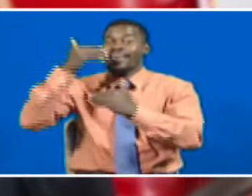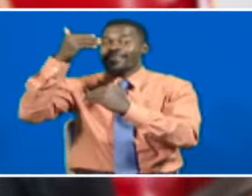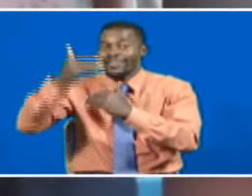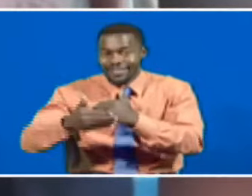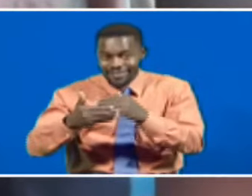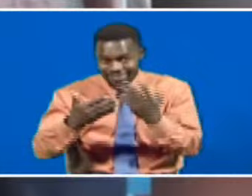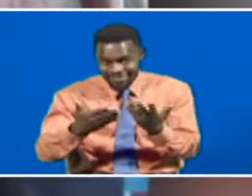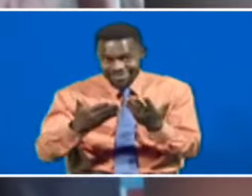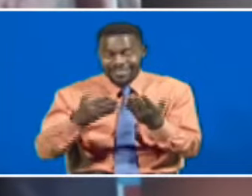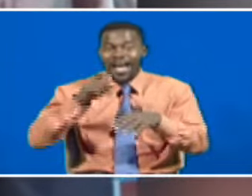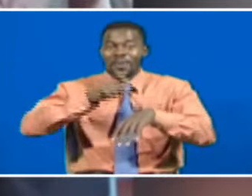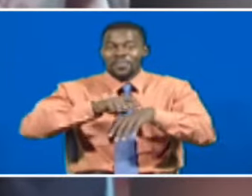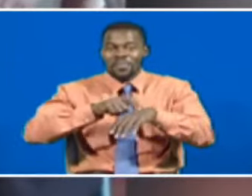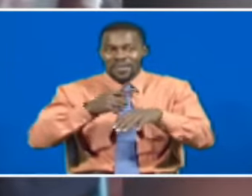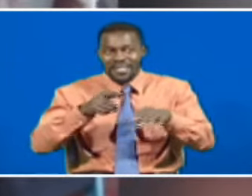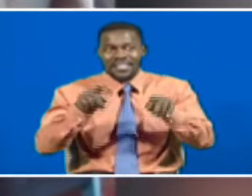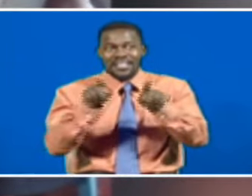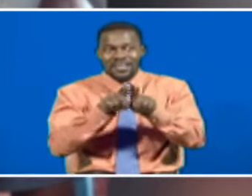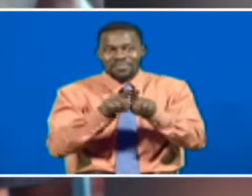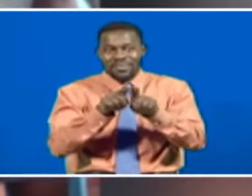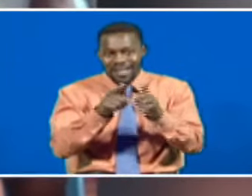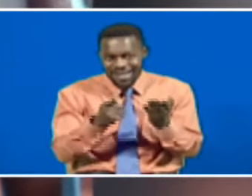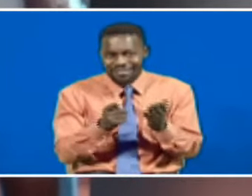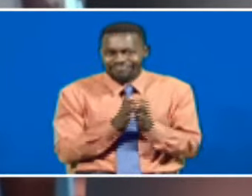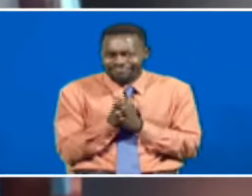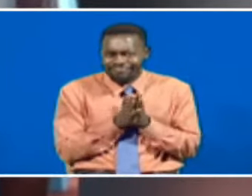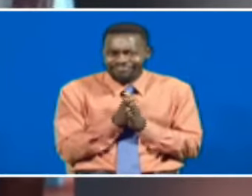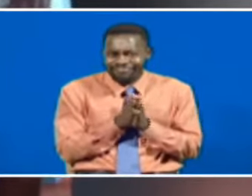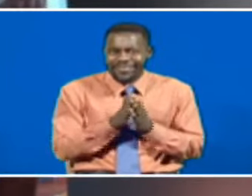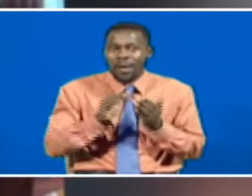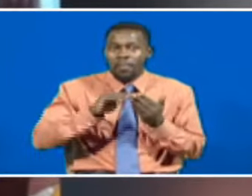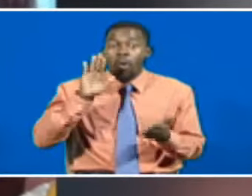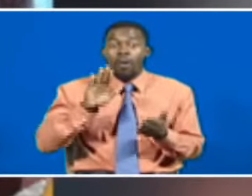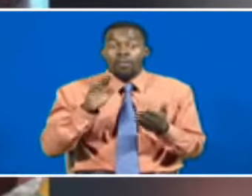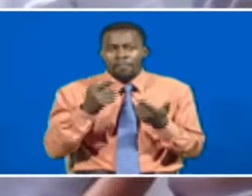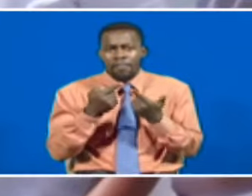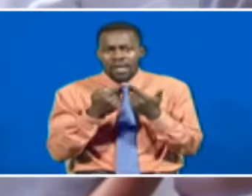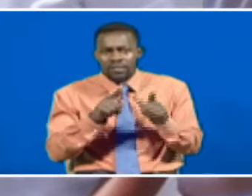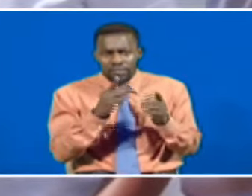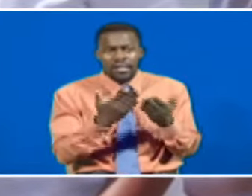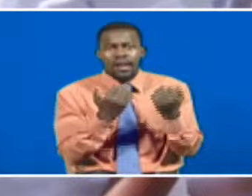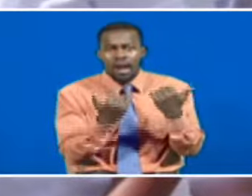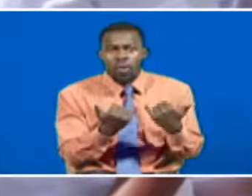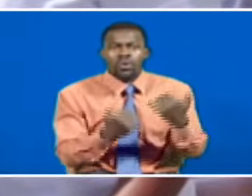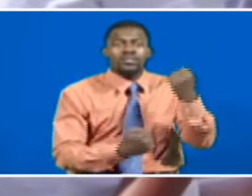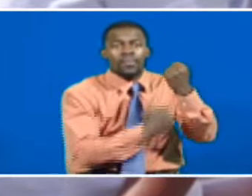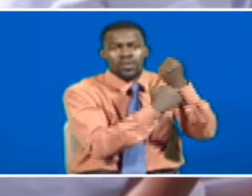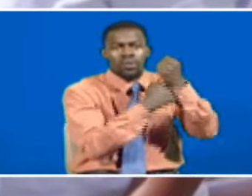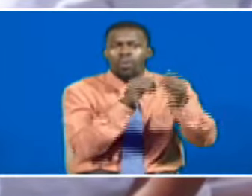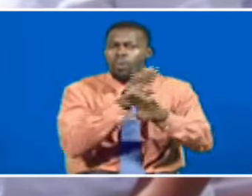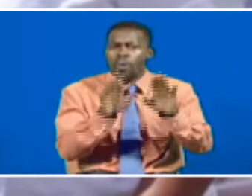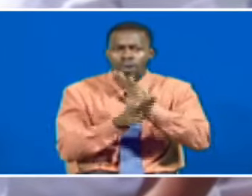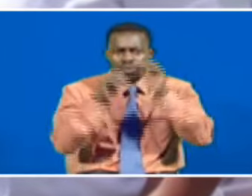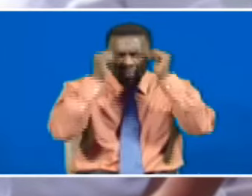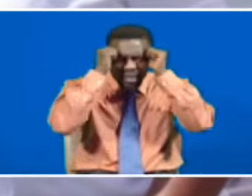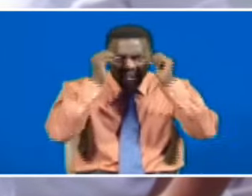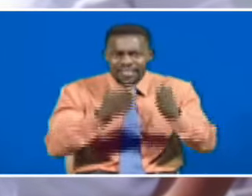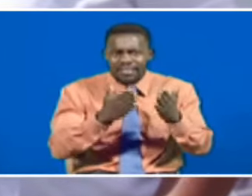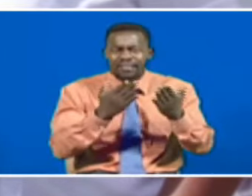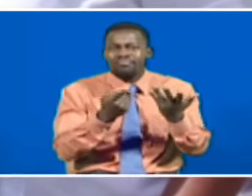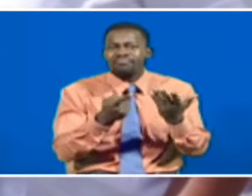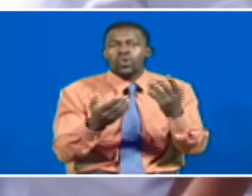ubalozi wa kuwapa nafasi ya pili maishani wanafunzi waliopata alama ya E kwenye mtihani wa KCSE